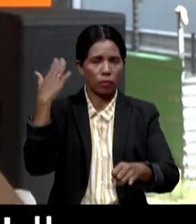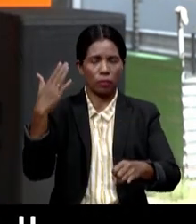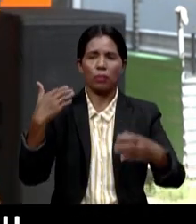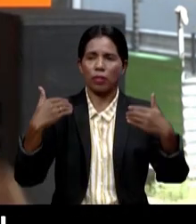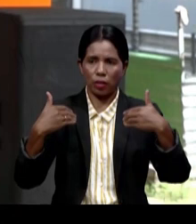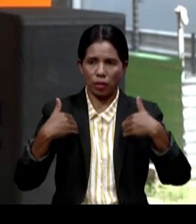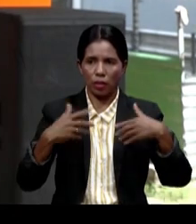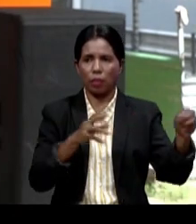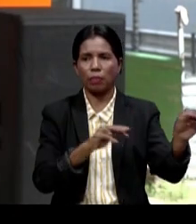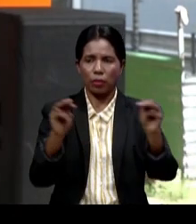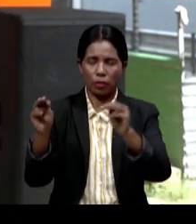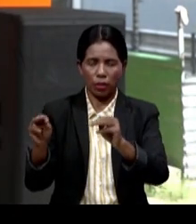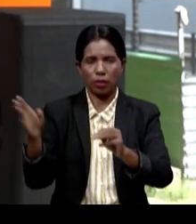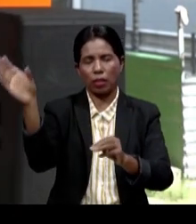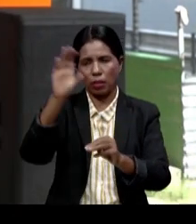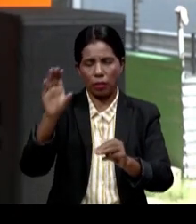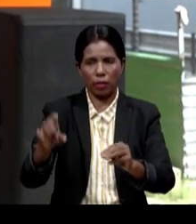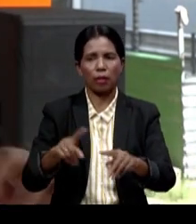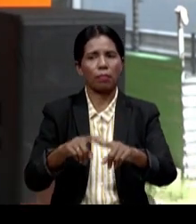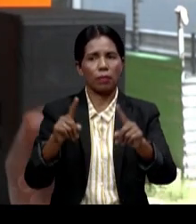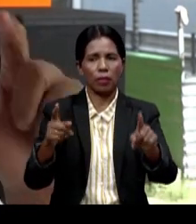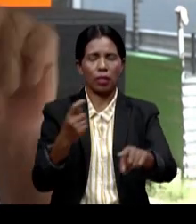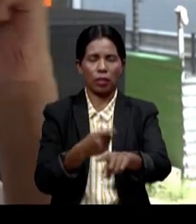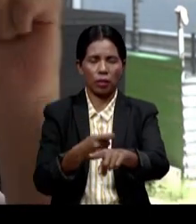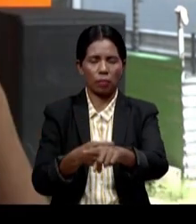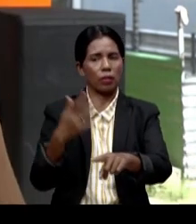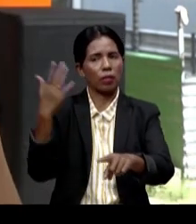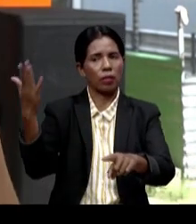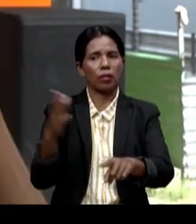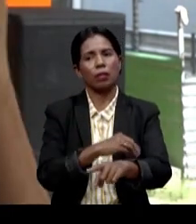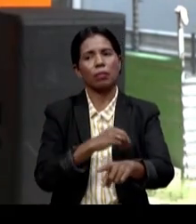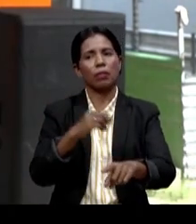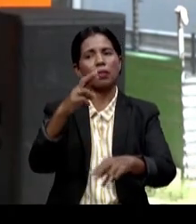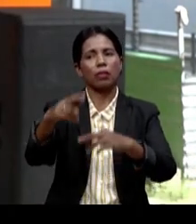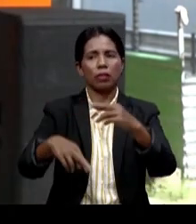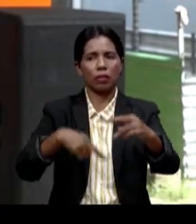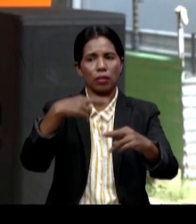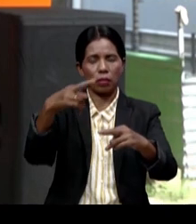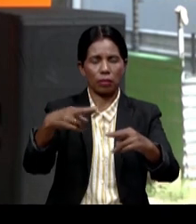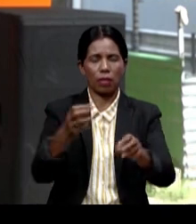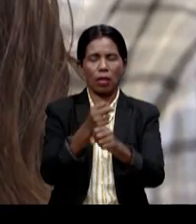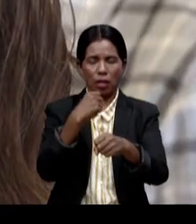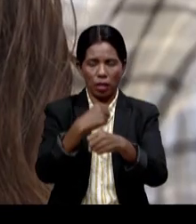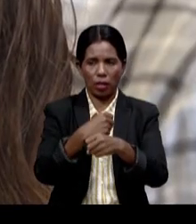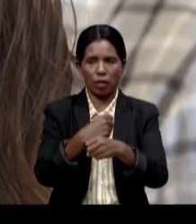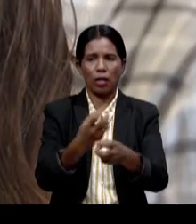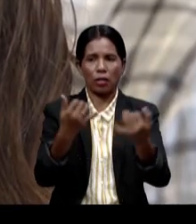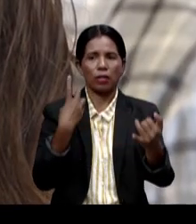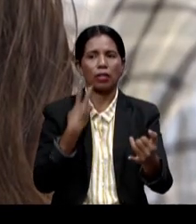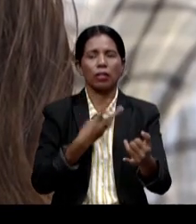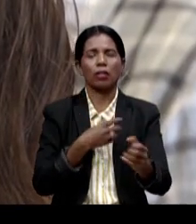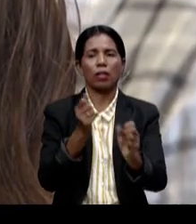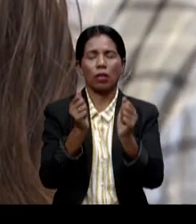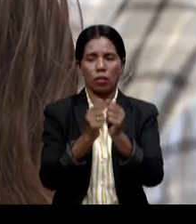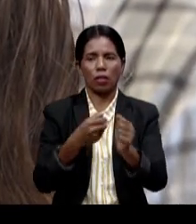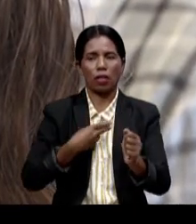a mudança climática, mais momento né, vai, né, ciclo natural, né, natureza maca cria. Agora, né, ita hoje tem halos, né,